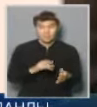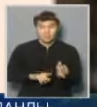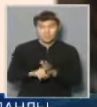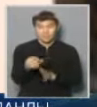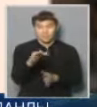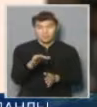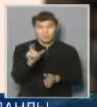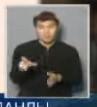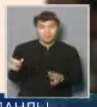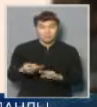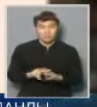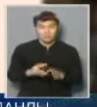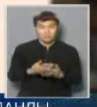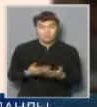шенеуніктер